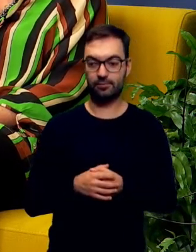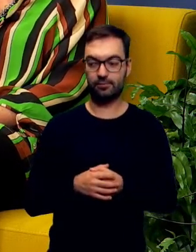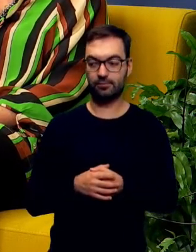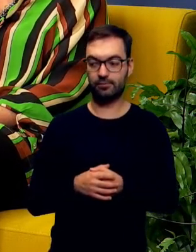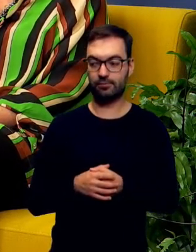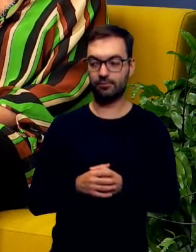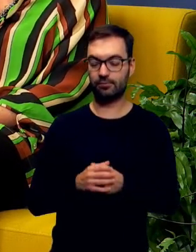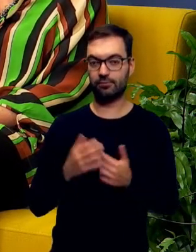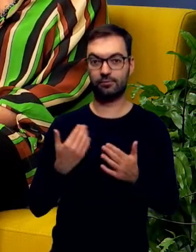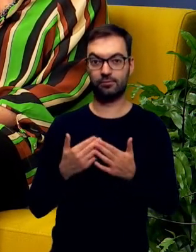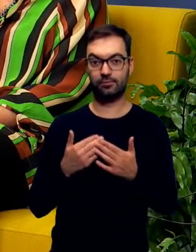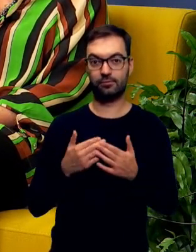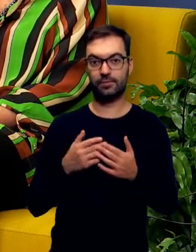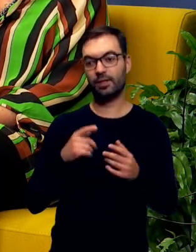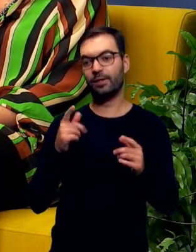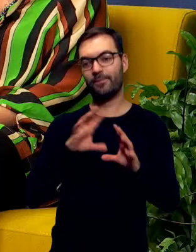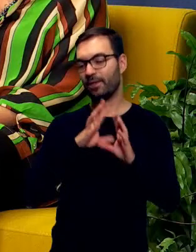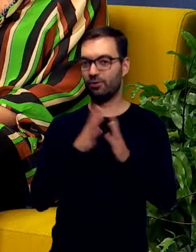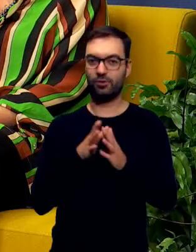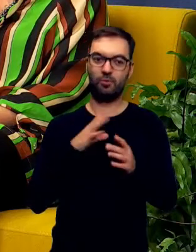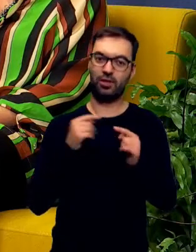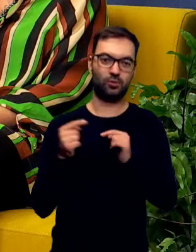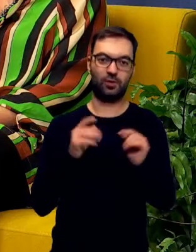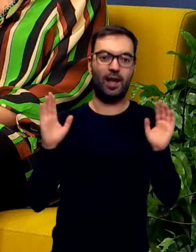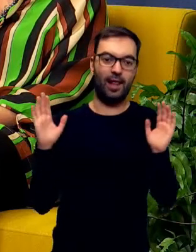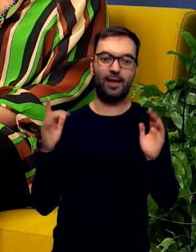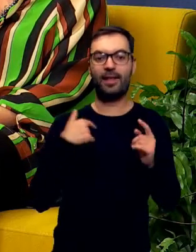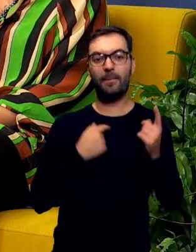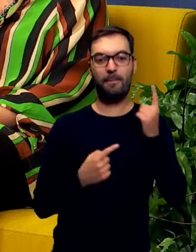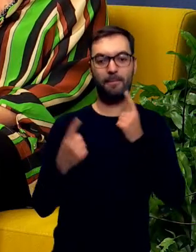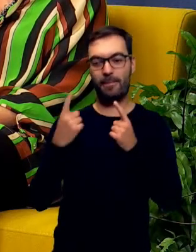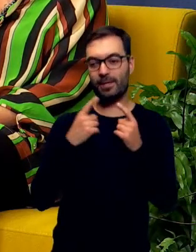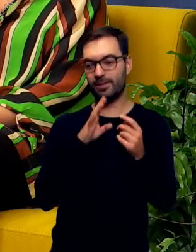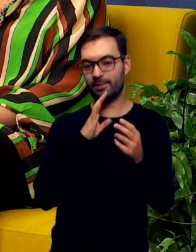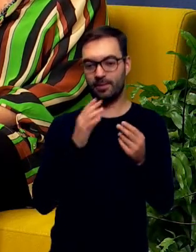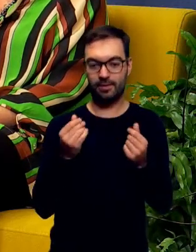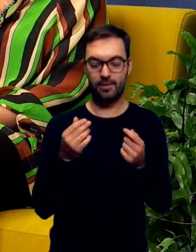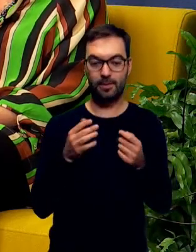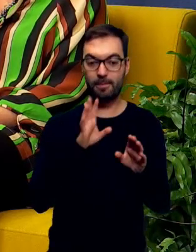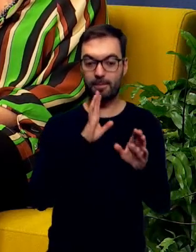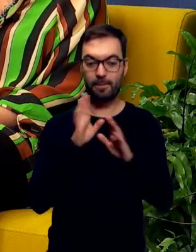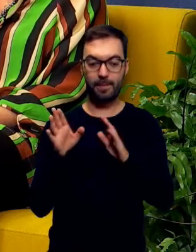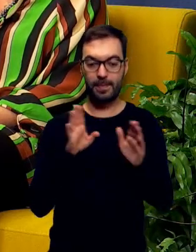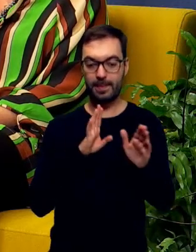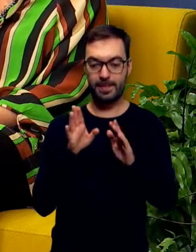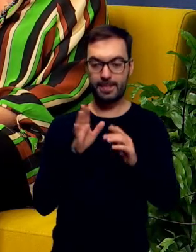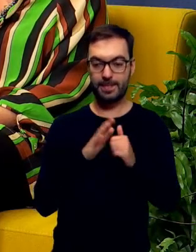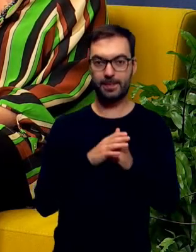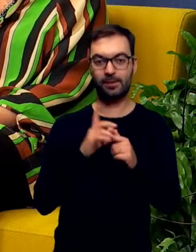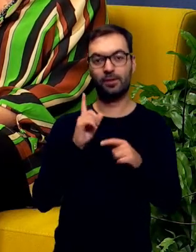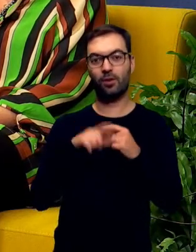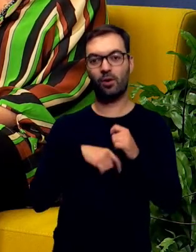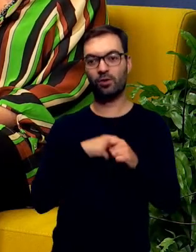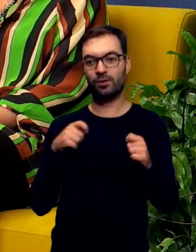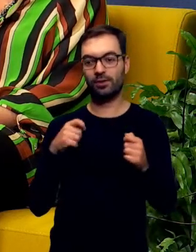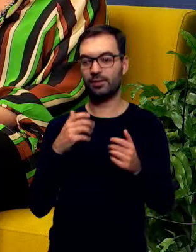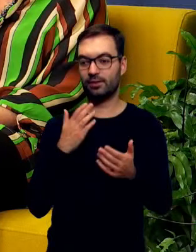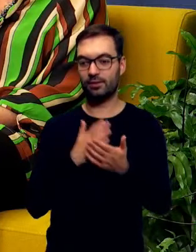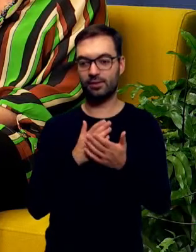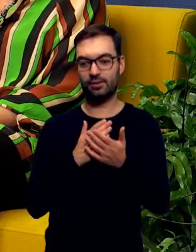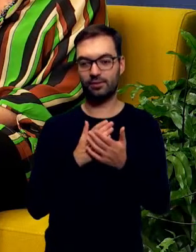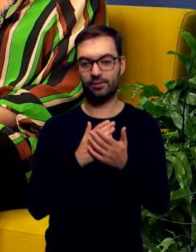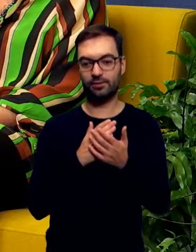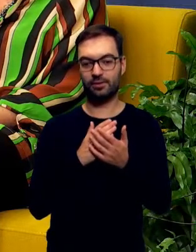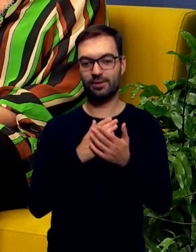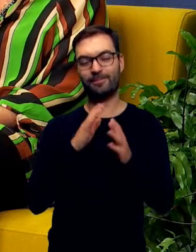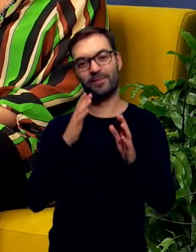prawda? Więc do dyskusji jest wszystko. Ale wydaje się, że tego typu rozwiązanie tylko